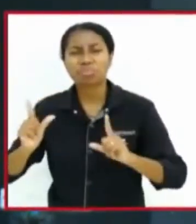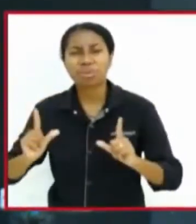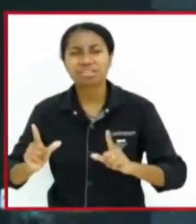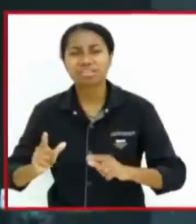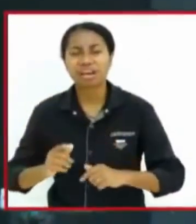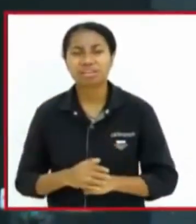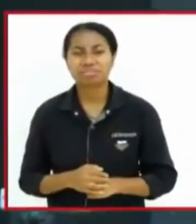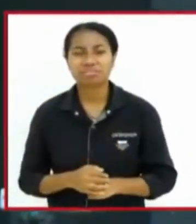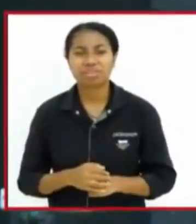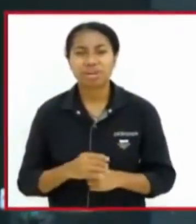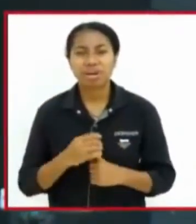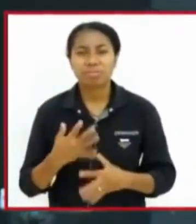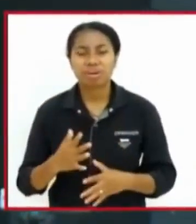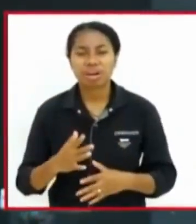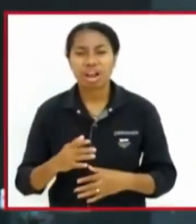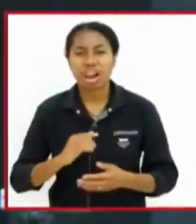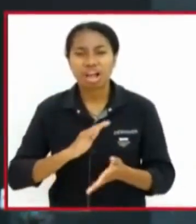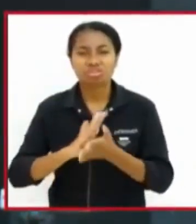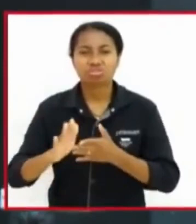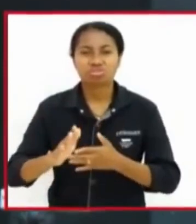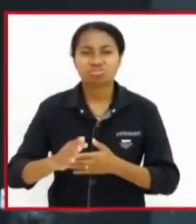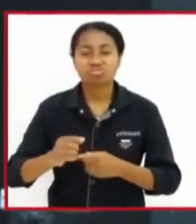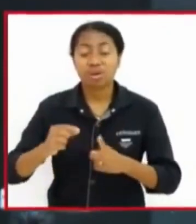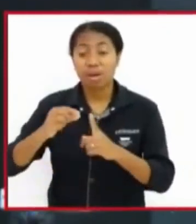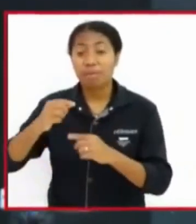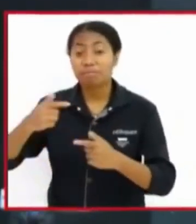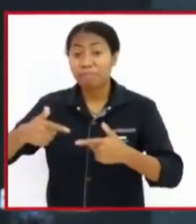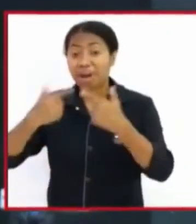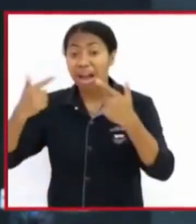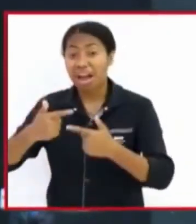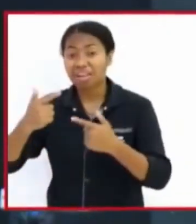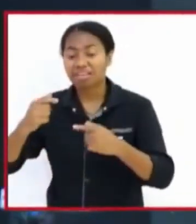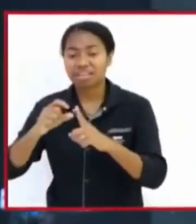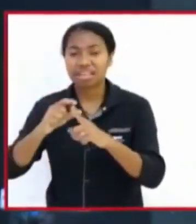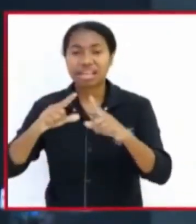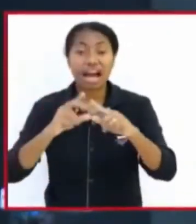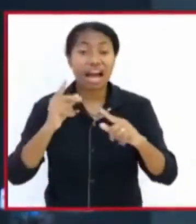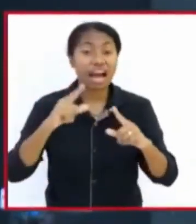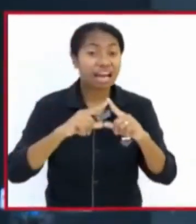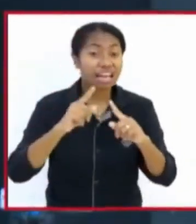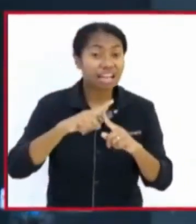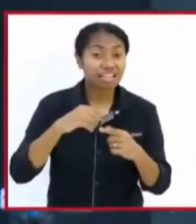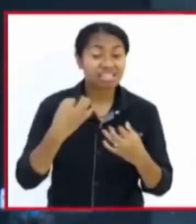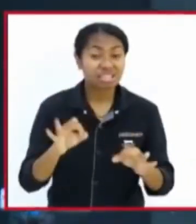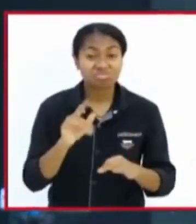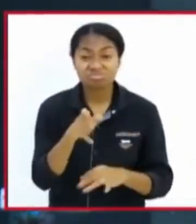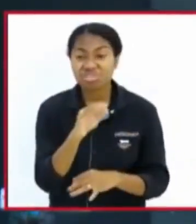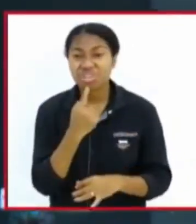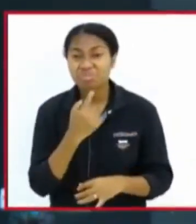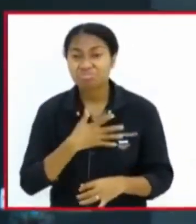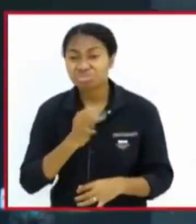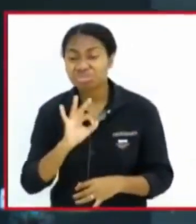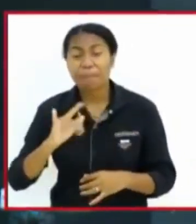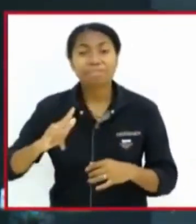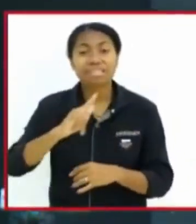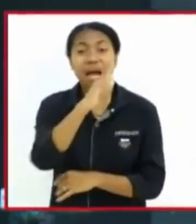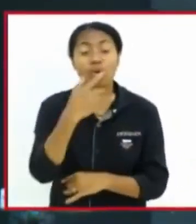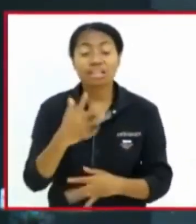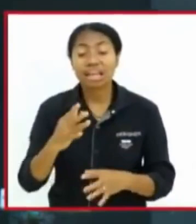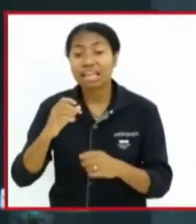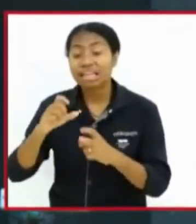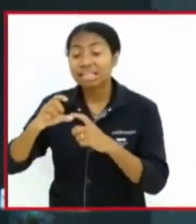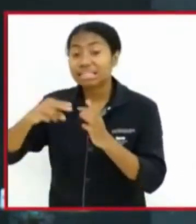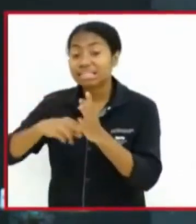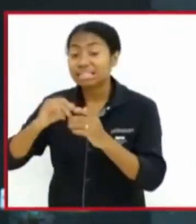semangat untuk pertarungan darat dan sekalipun mereka sudah habis pesawat dan persenjataan sudah banyak